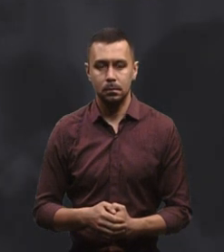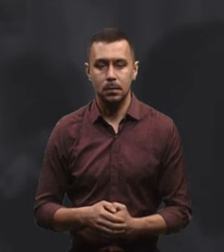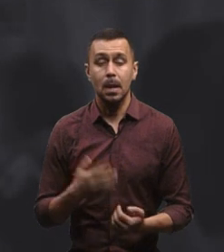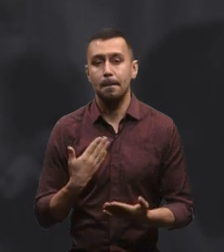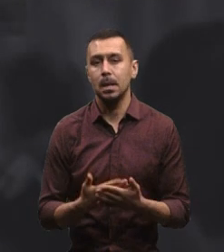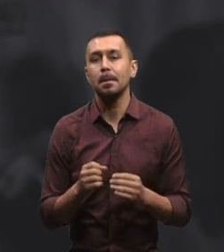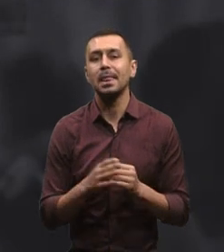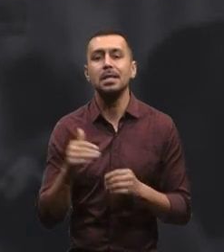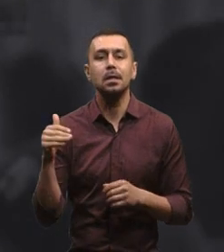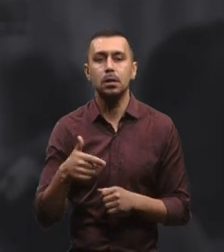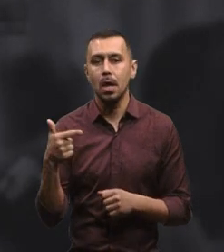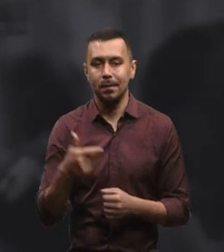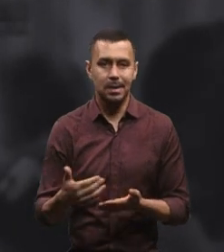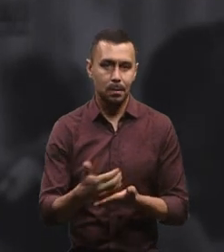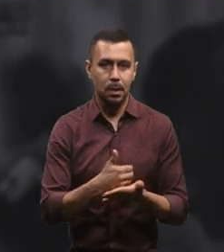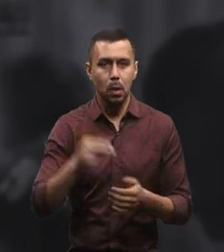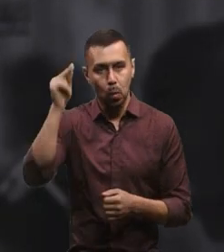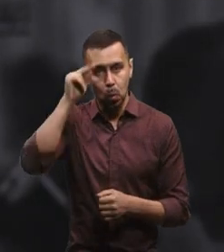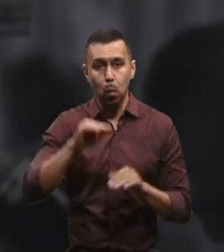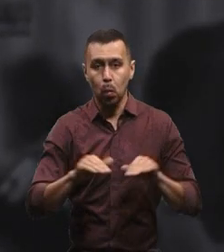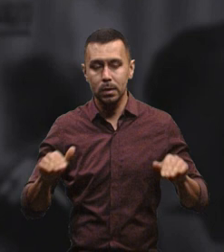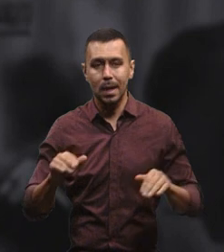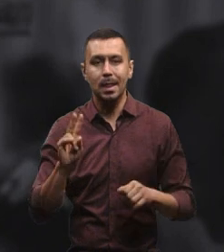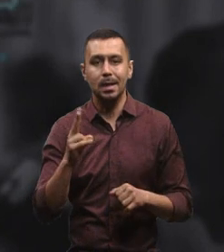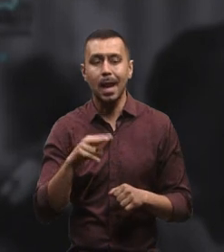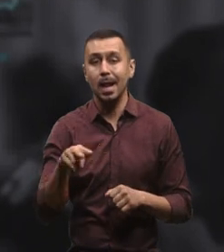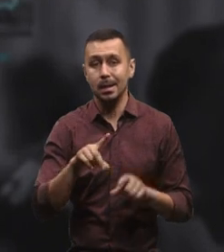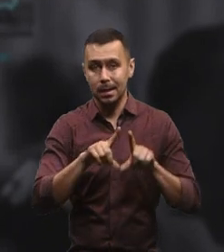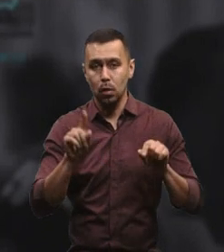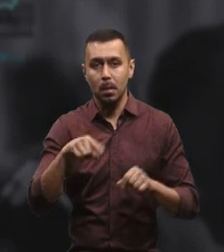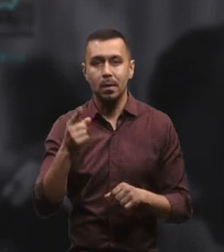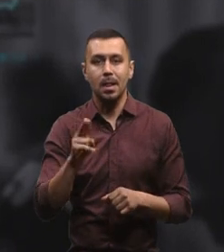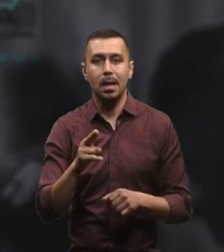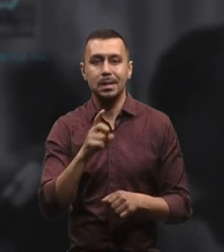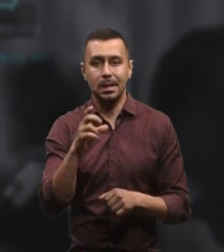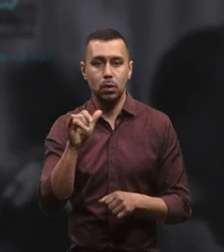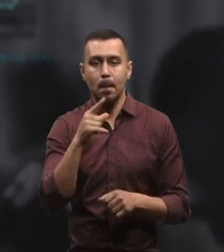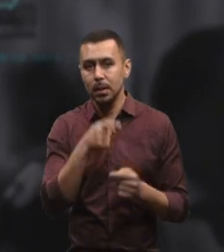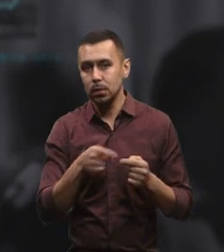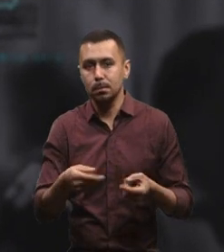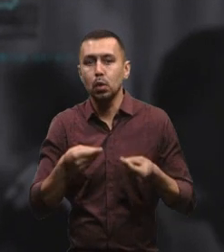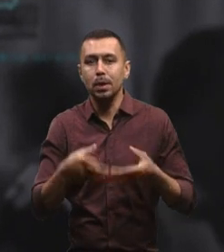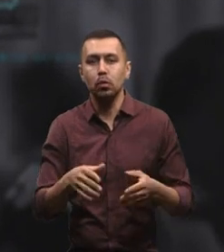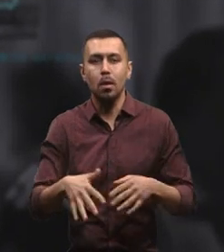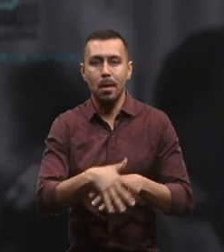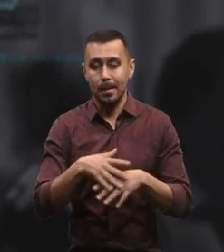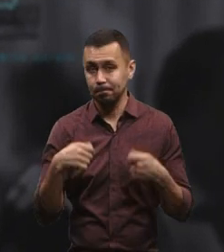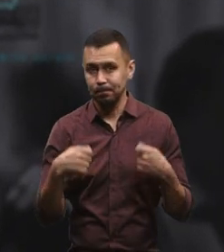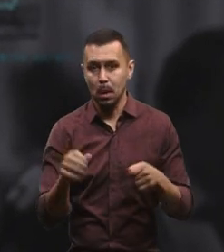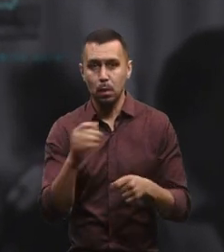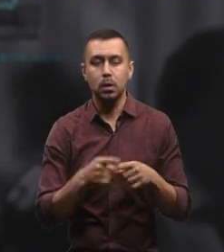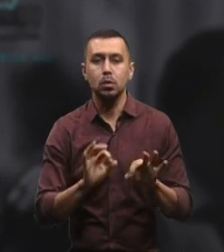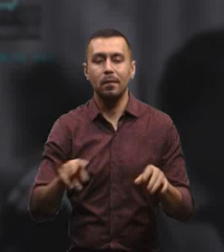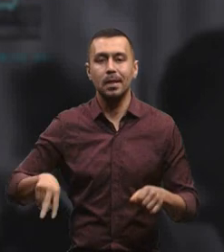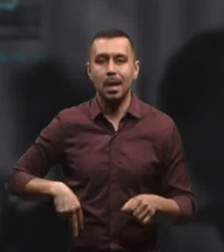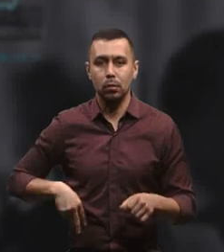Майже 15 тисяч гривень зібрали учні Нетішинського ліцею номер 2 для Збройних сил України під час благодійного ярмарку. Про це розповів